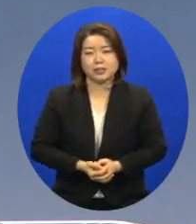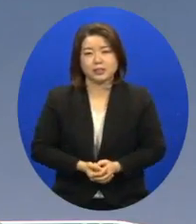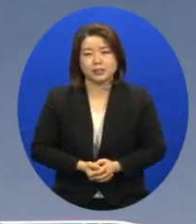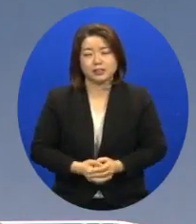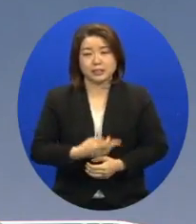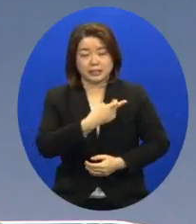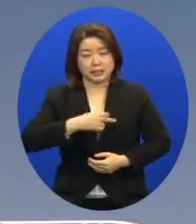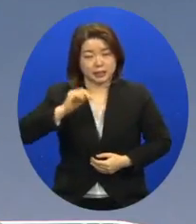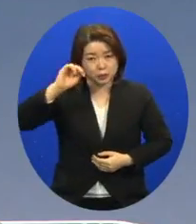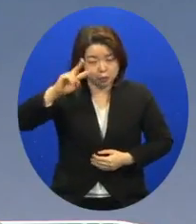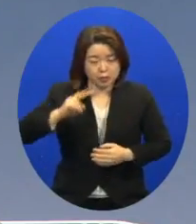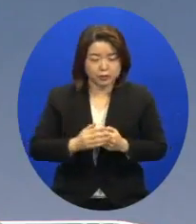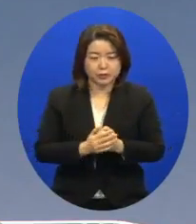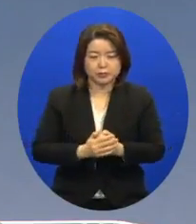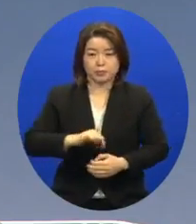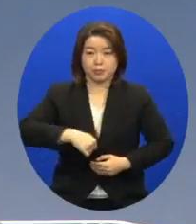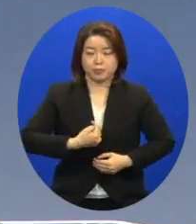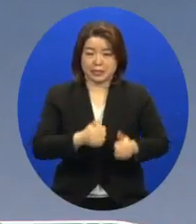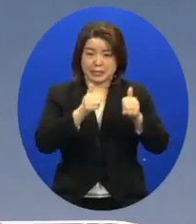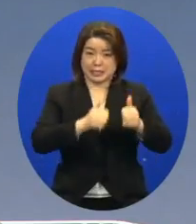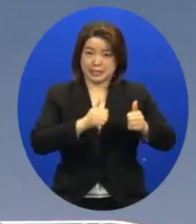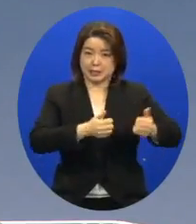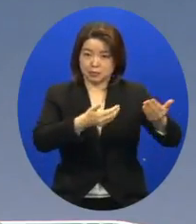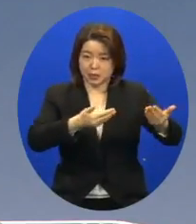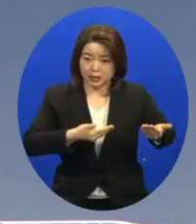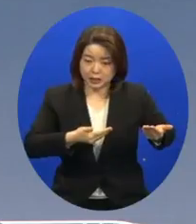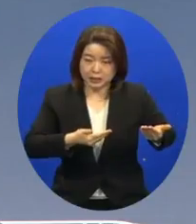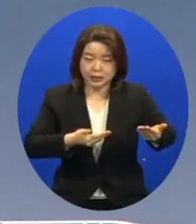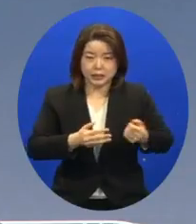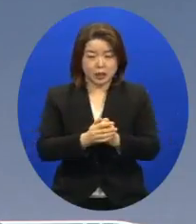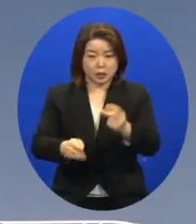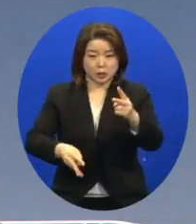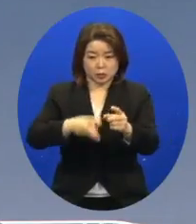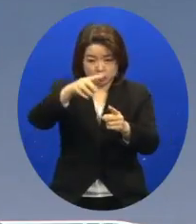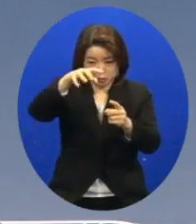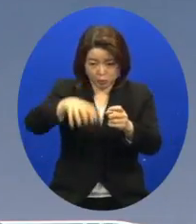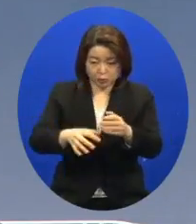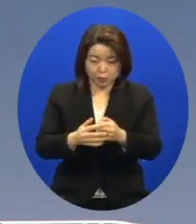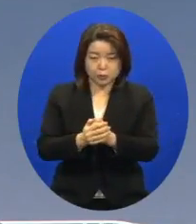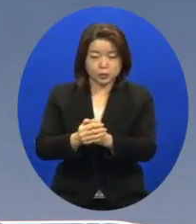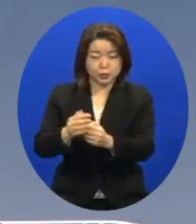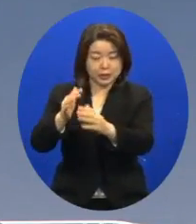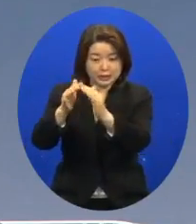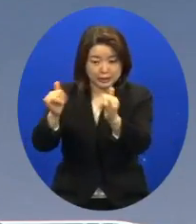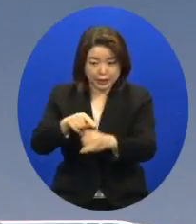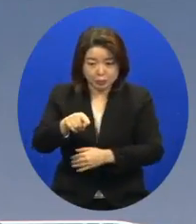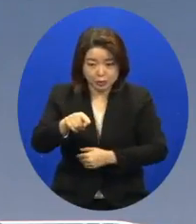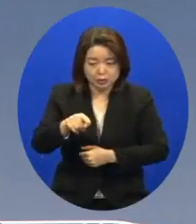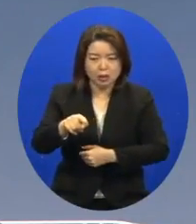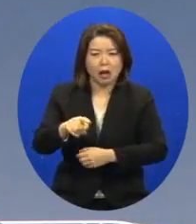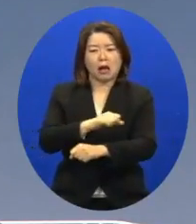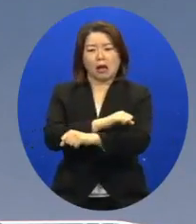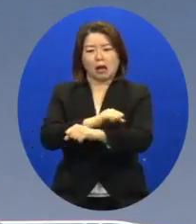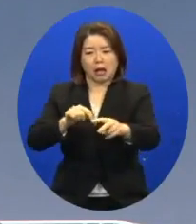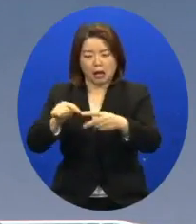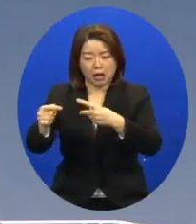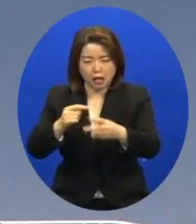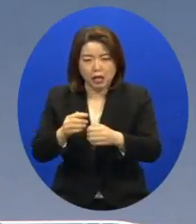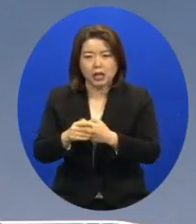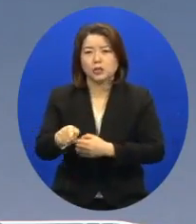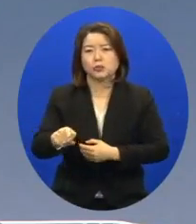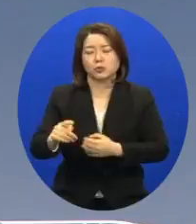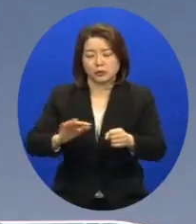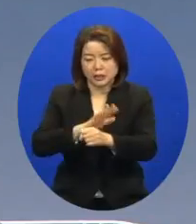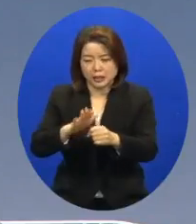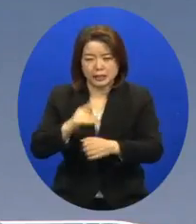자기를 심판하는 고린도 교인들을 관용 하고 사랑함으로 정말 아버지의 마음을 가지고 그들을